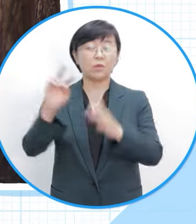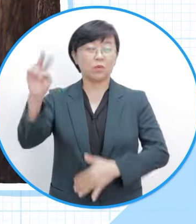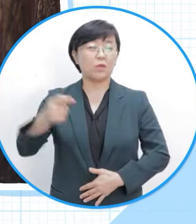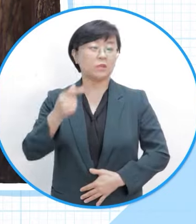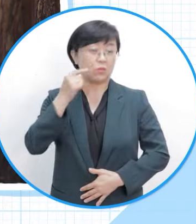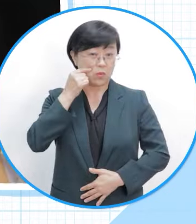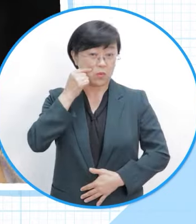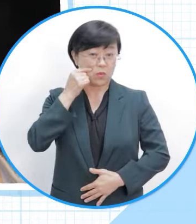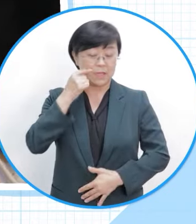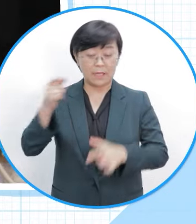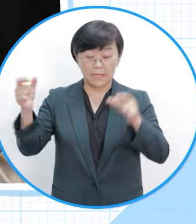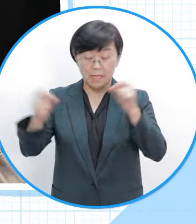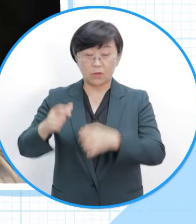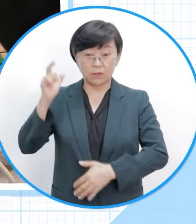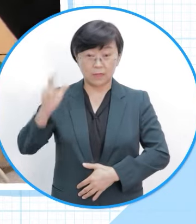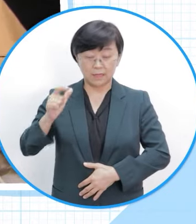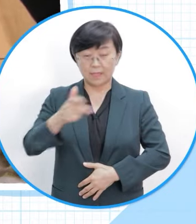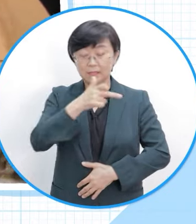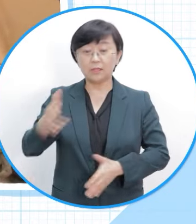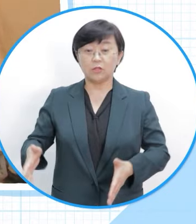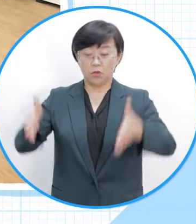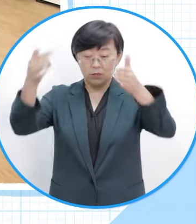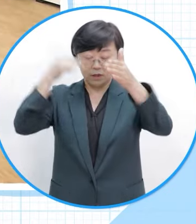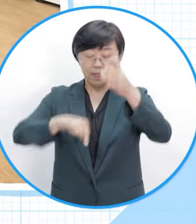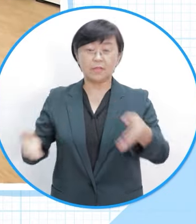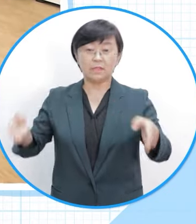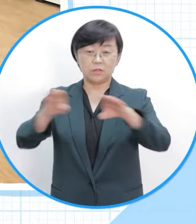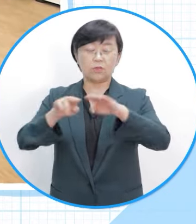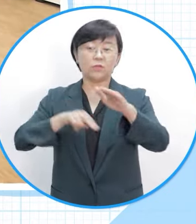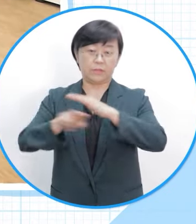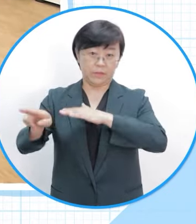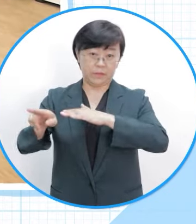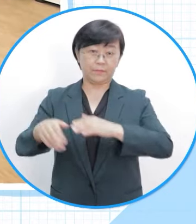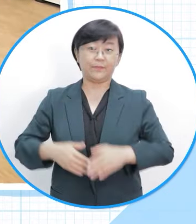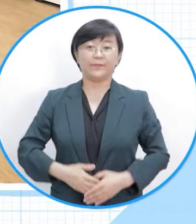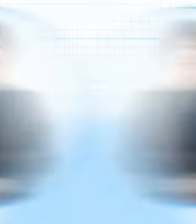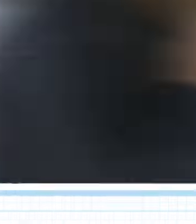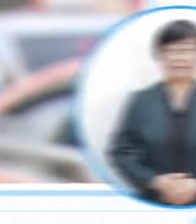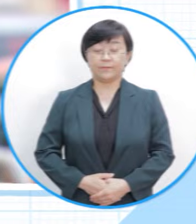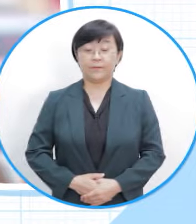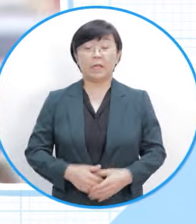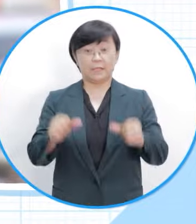귀가가 어려울 경우 가까운 콘크리트 건물이나 지하시설로 대피하세요.